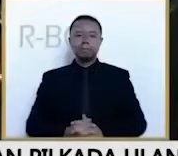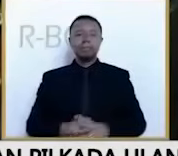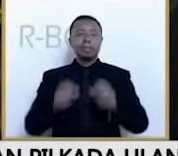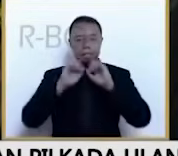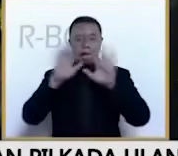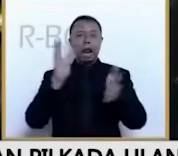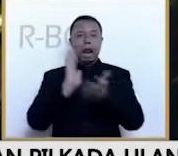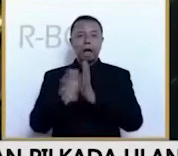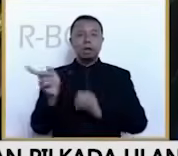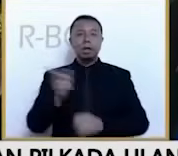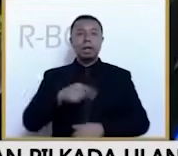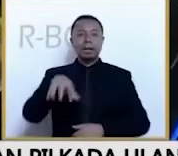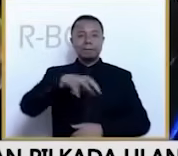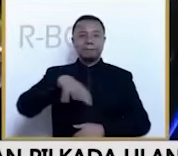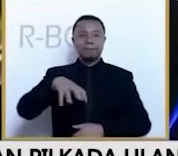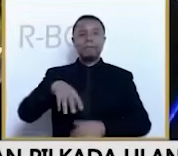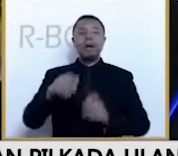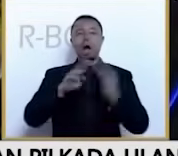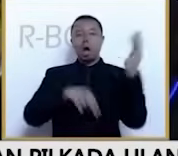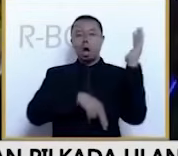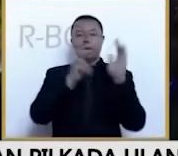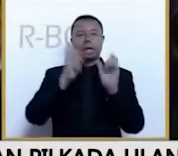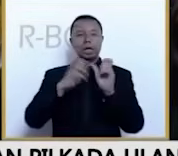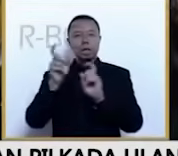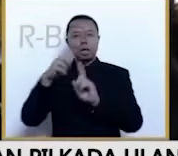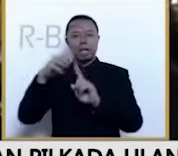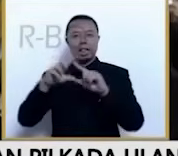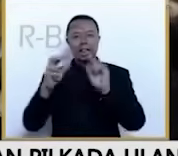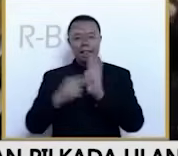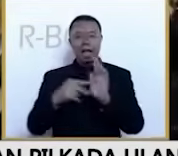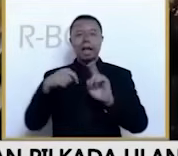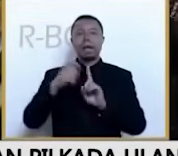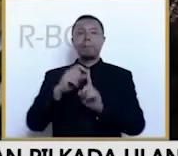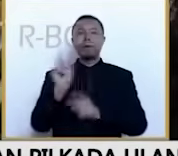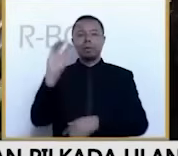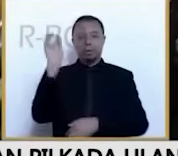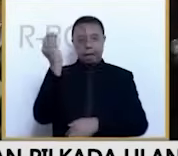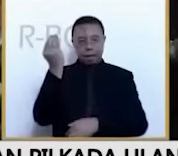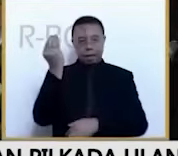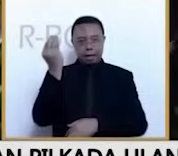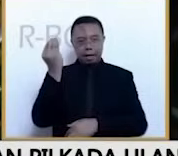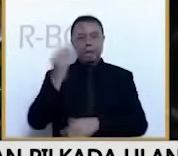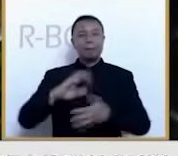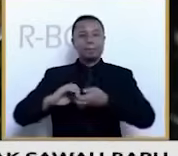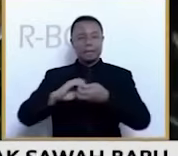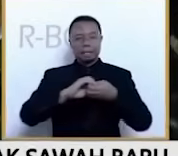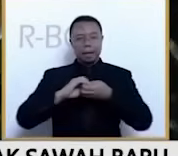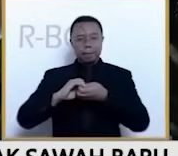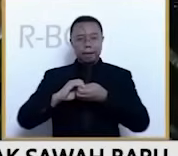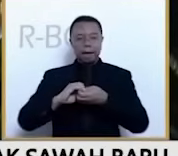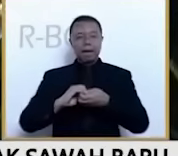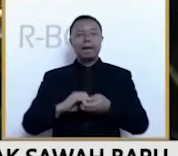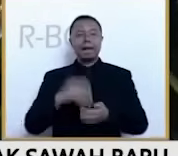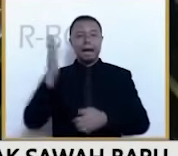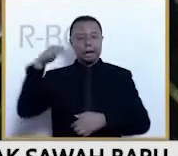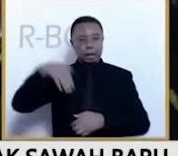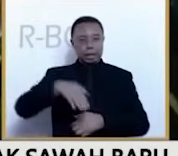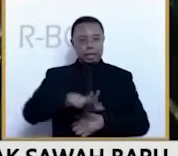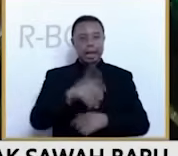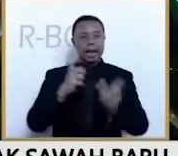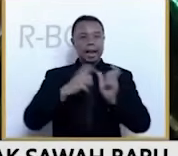disiarkan langsung dari Ballroom Hotel Sultan, Komisi Pemilihan Umum DKI Jakarta, bekerjasama dengan